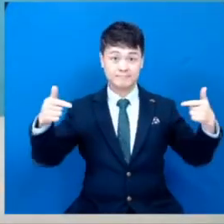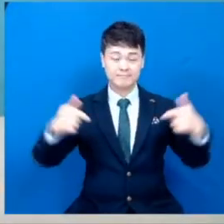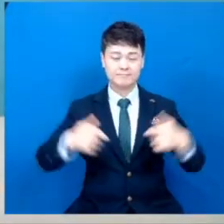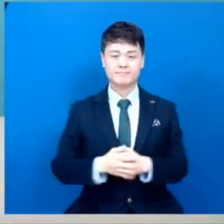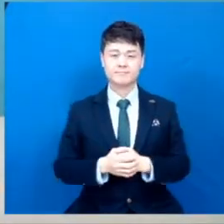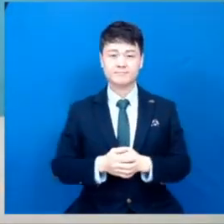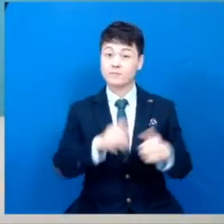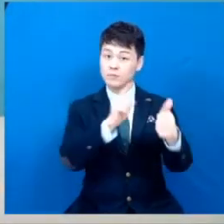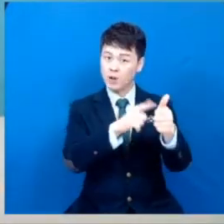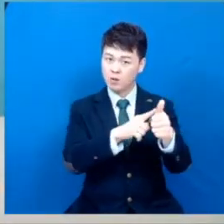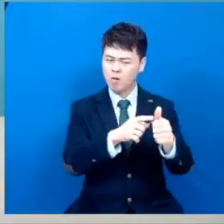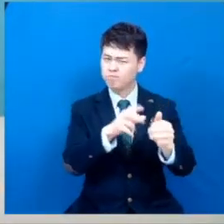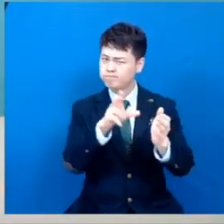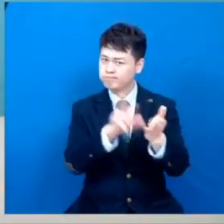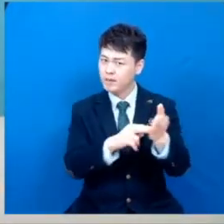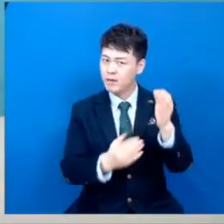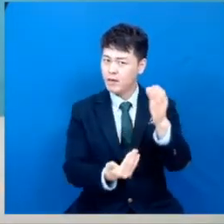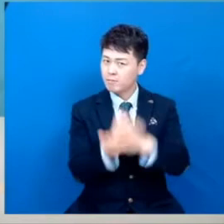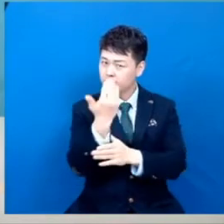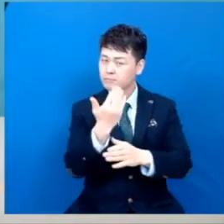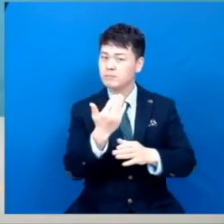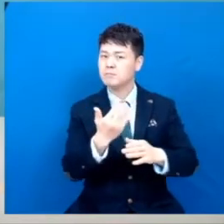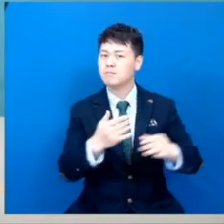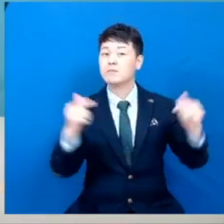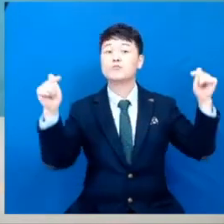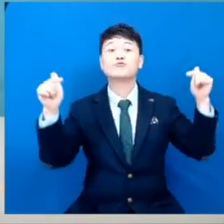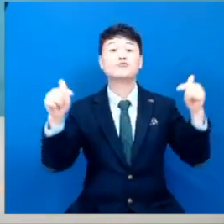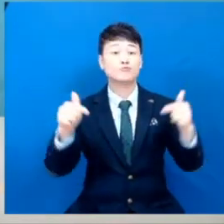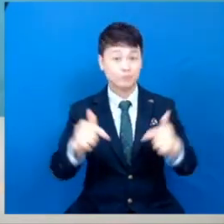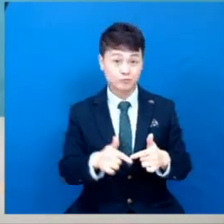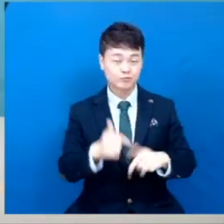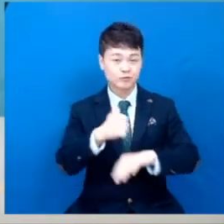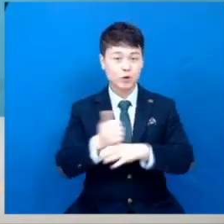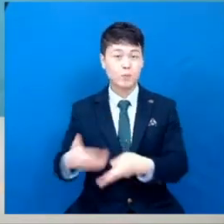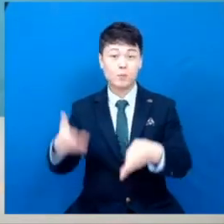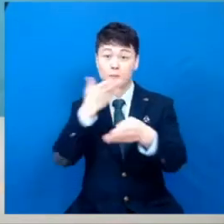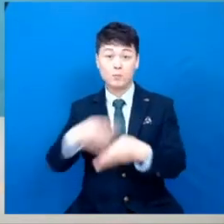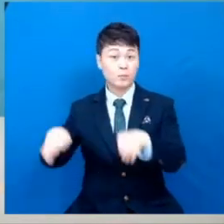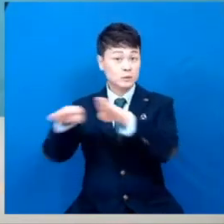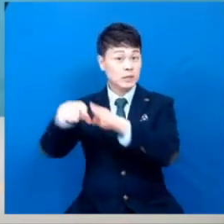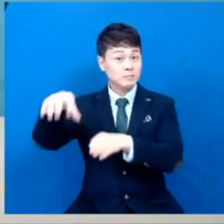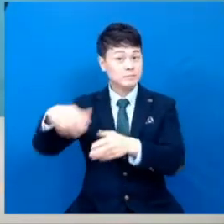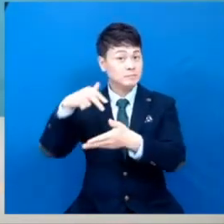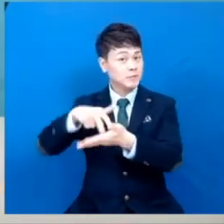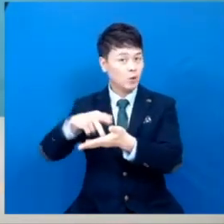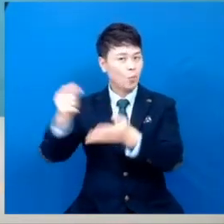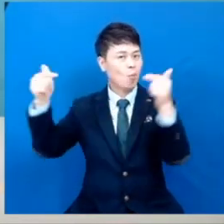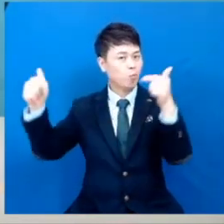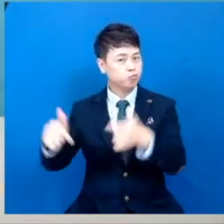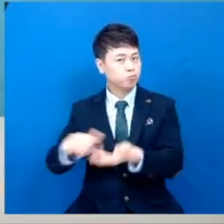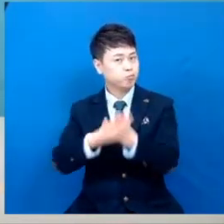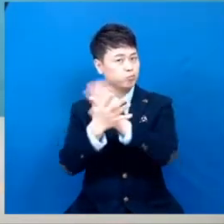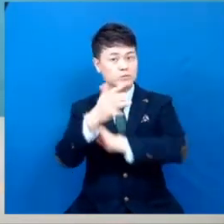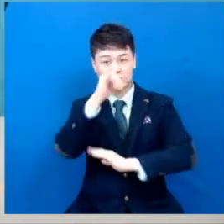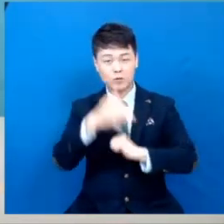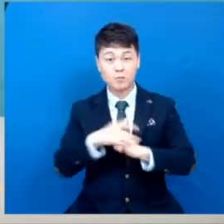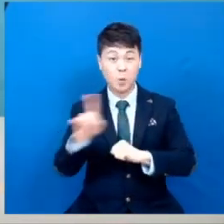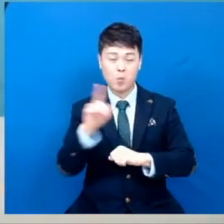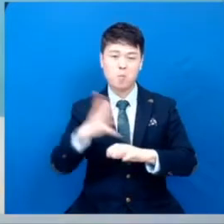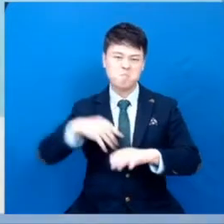상준 시에 도전적 행동 감소에 따라 기간에도 많은 변화가 있었습니다 던지고